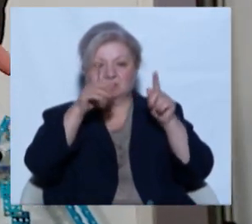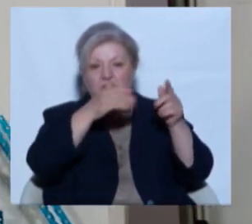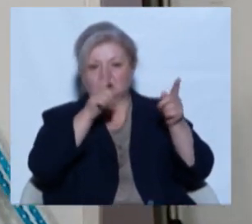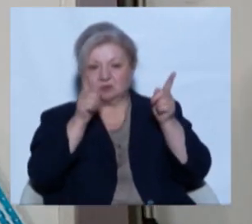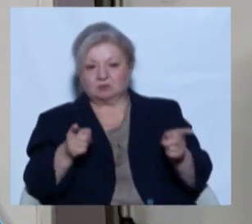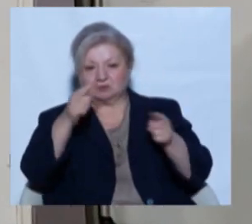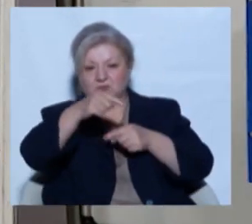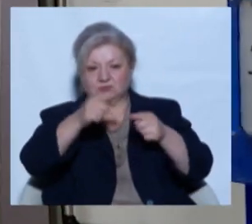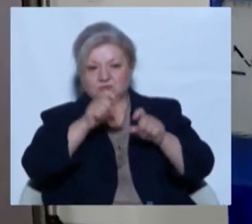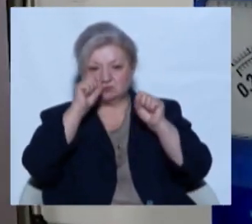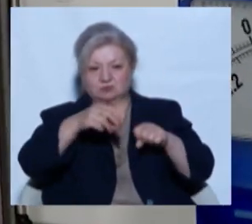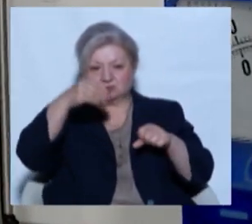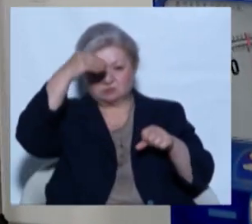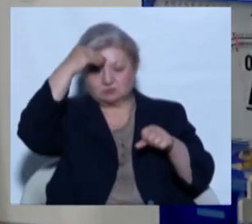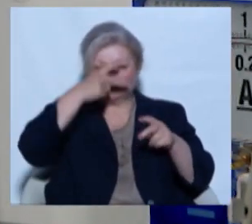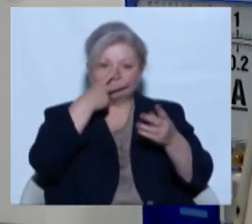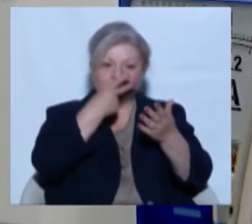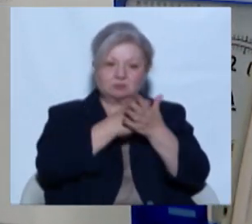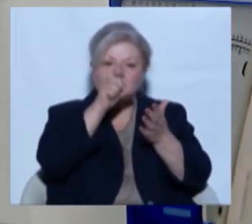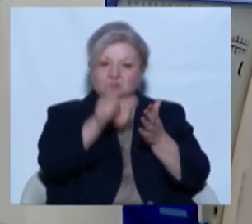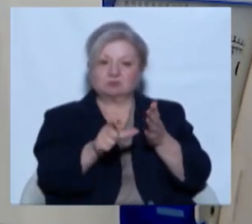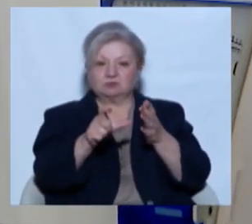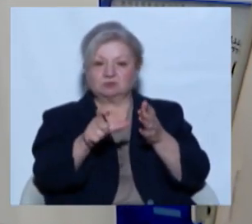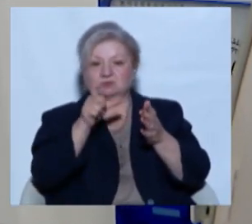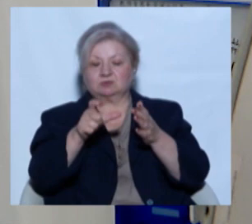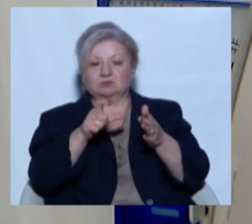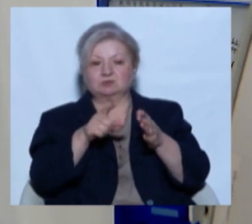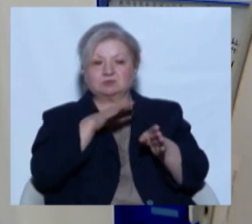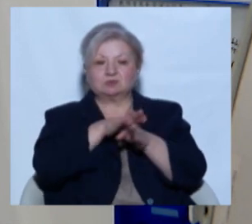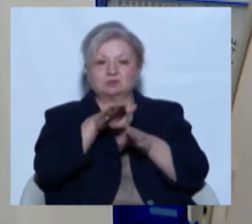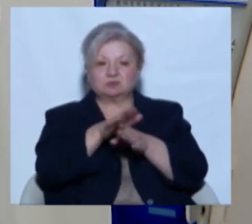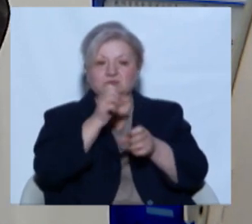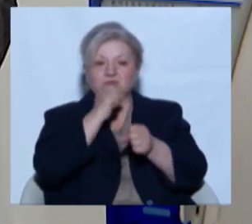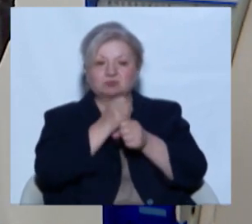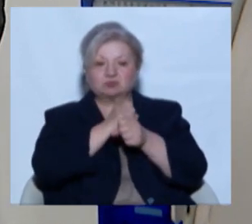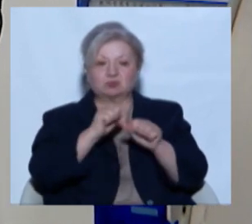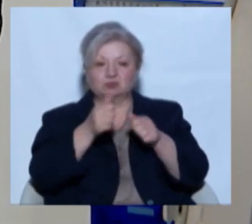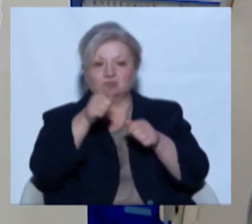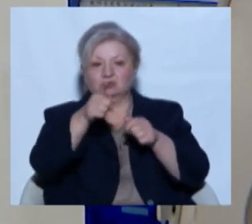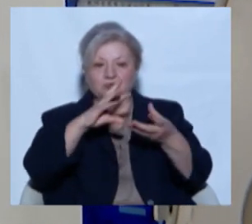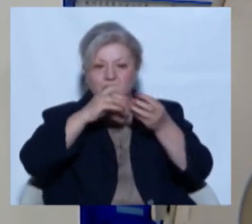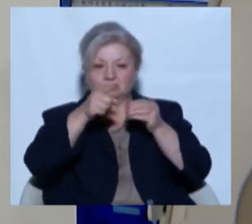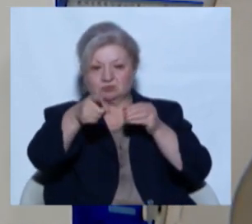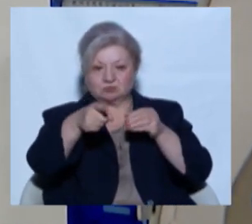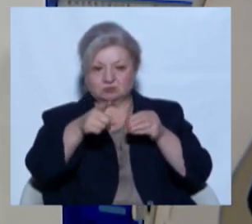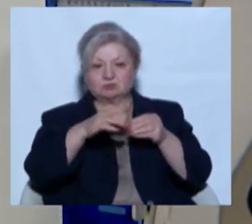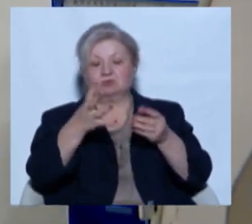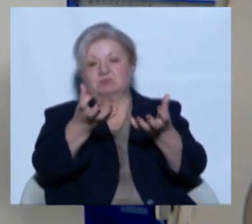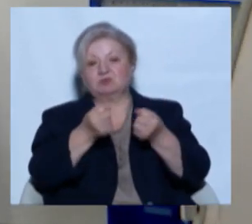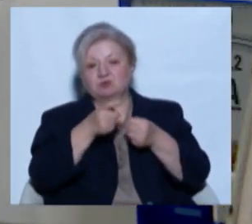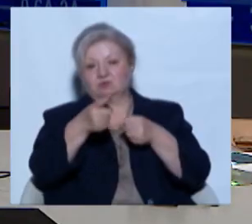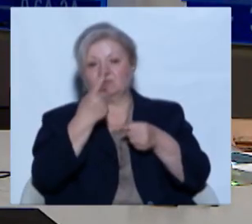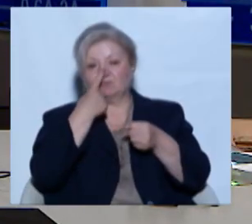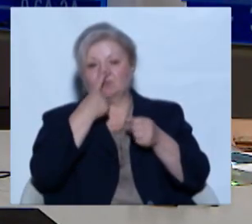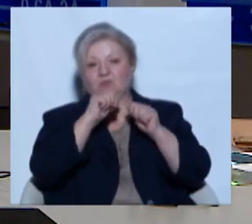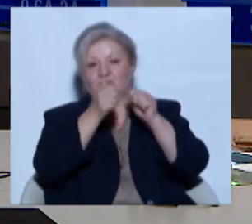ტრაექტორია შეგვიძლია ტეხილ მონაკვეთებად წარმოვიდგინოთ, თითოეულ ტეხილ მონაკვეთზე განსაზღვროთ მუშაობა ამ